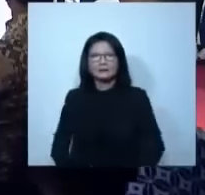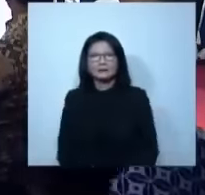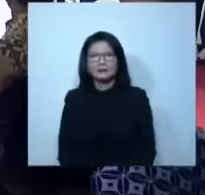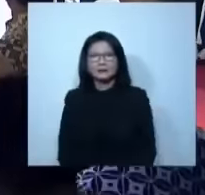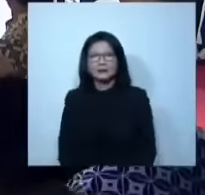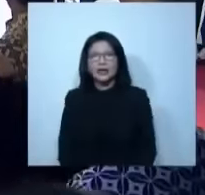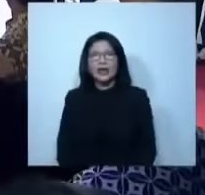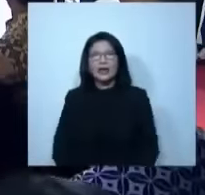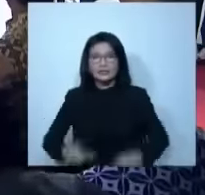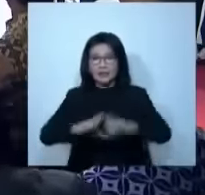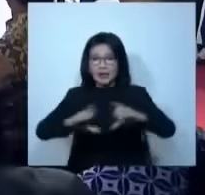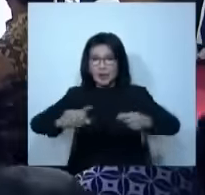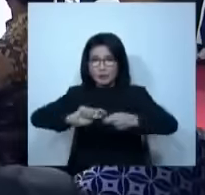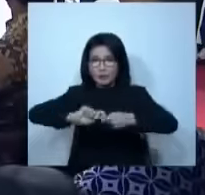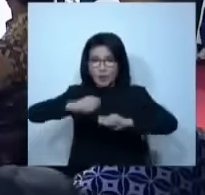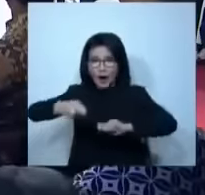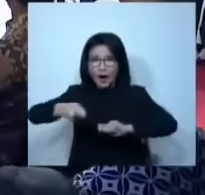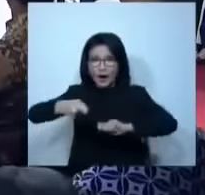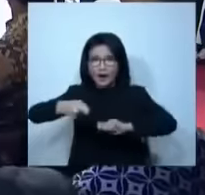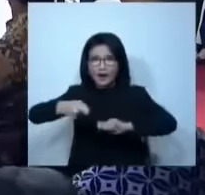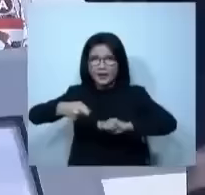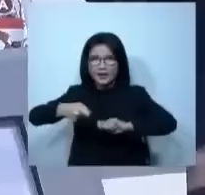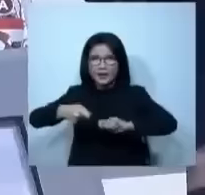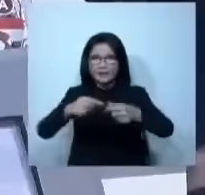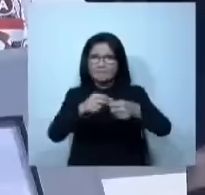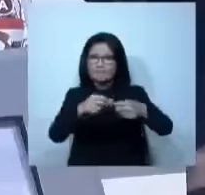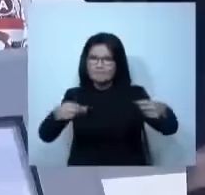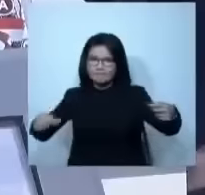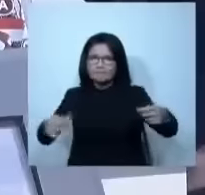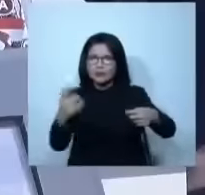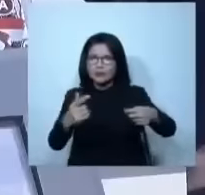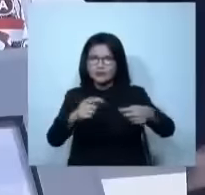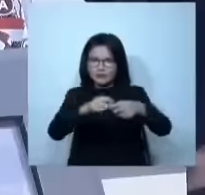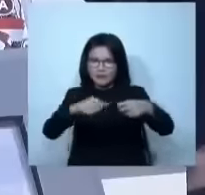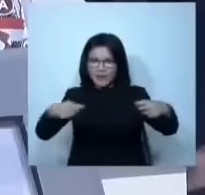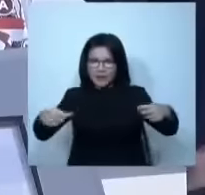Saya akan buka amplopnya Bapak Ibu sekalian, masih disegel.